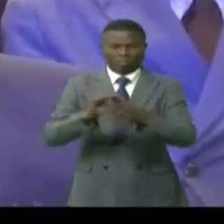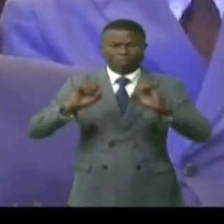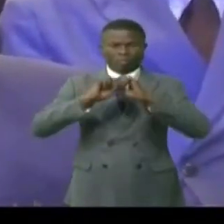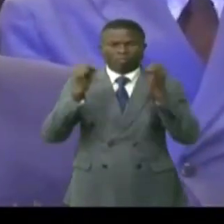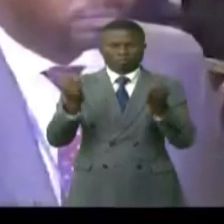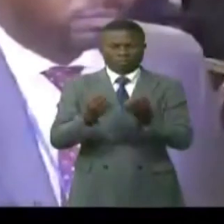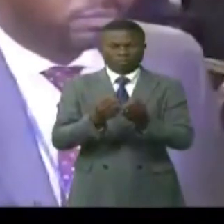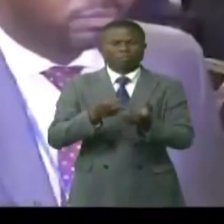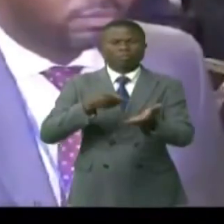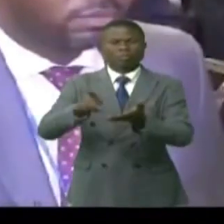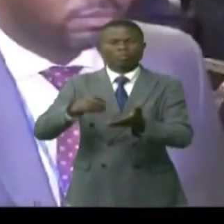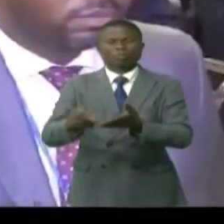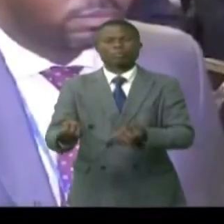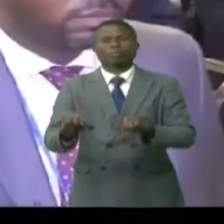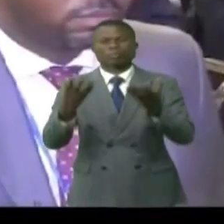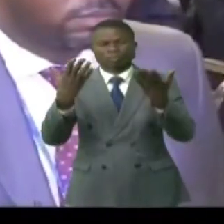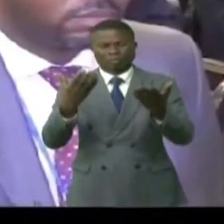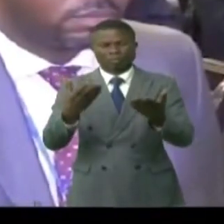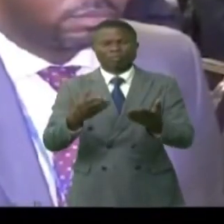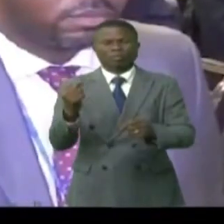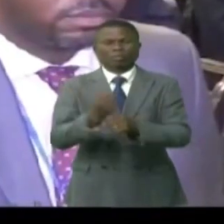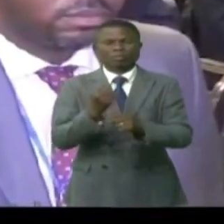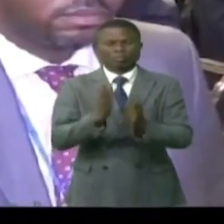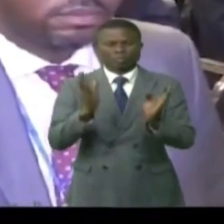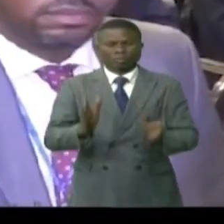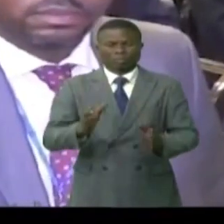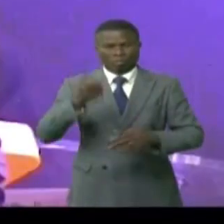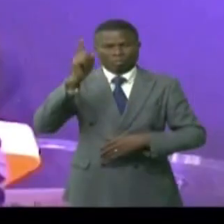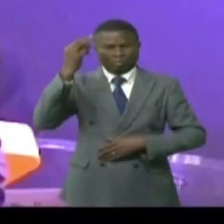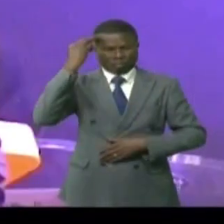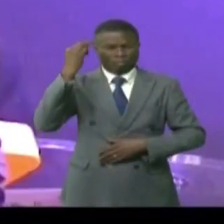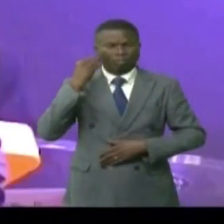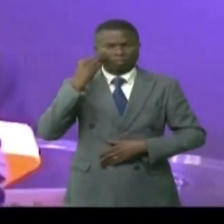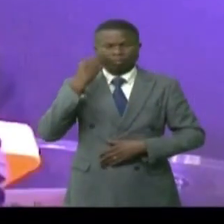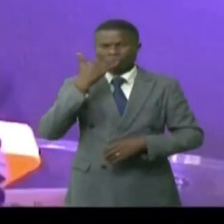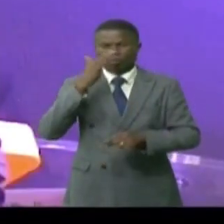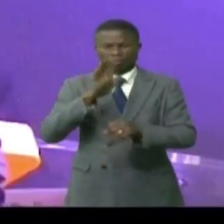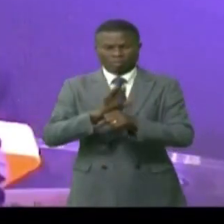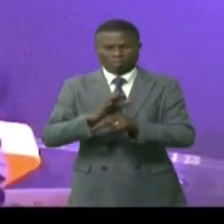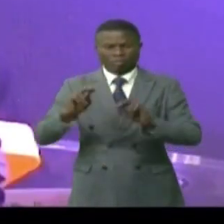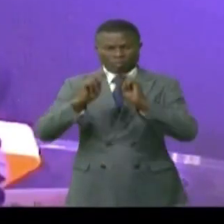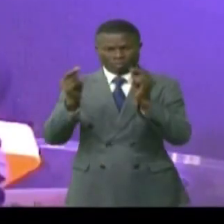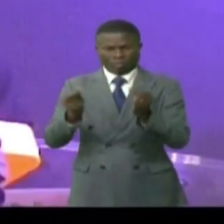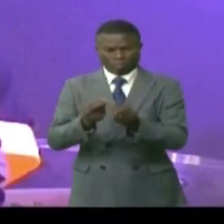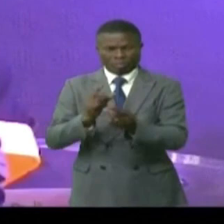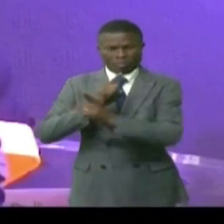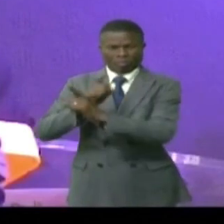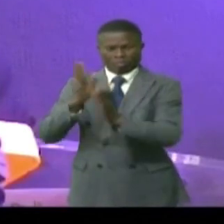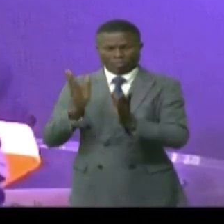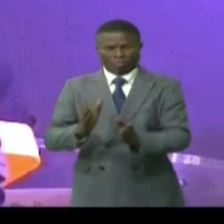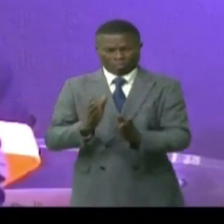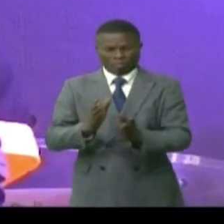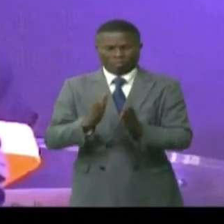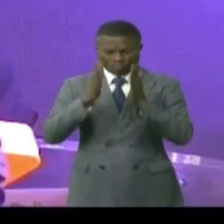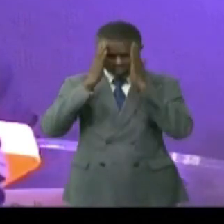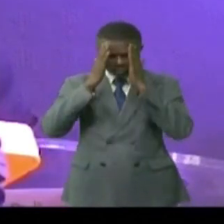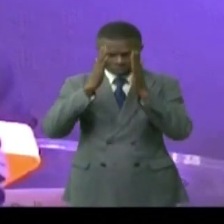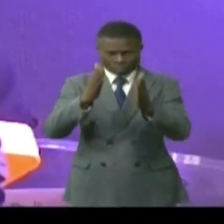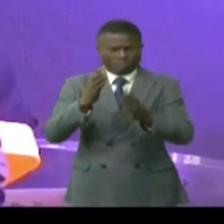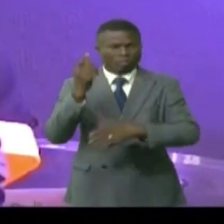sociale au niveau national. Le chef du gouvernement a rassuré l'intersyndical de rester attentif aux